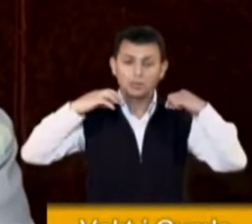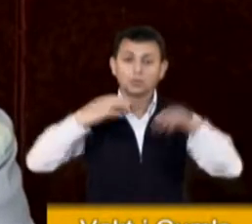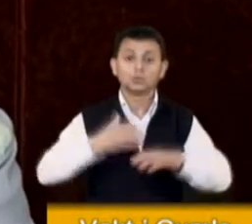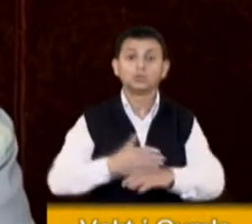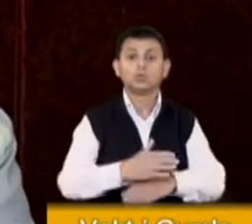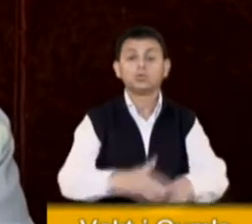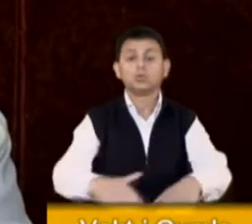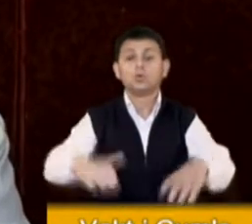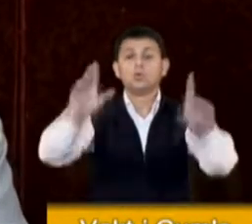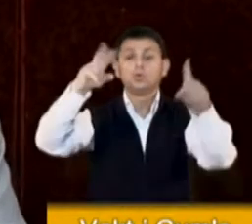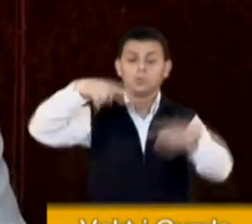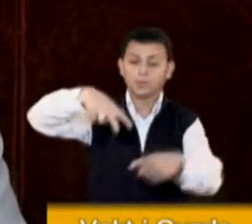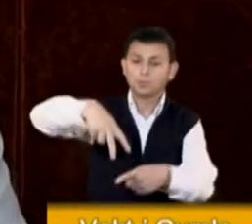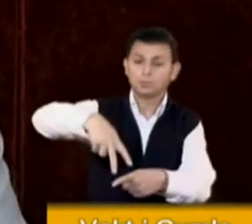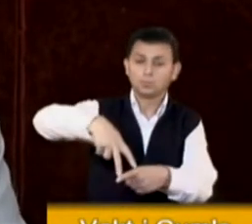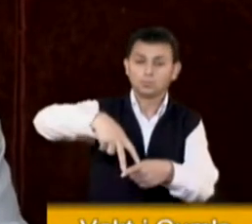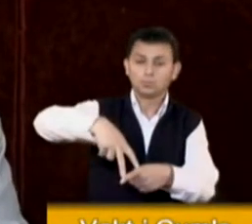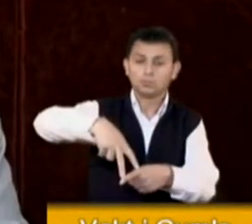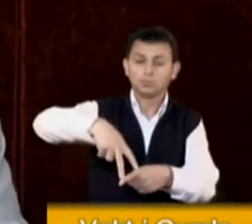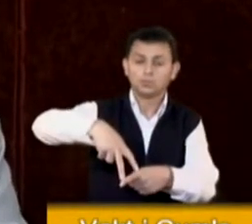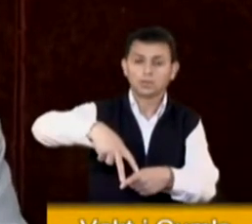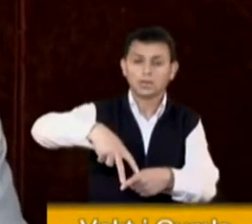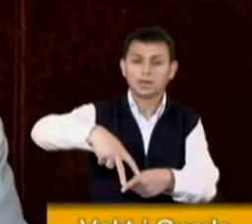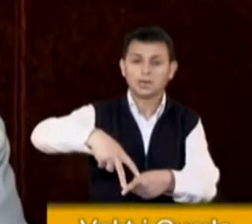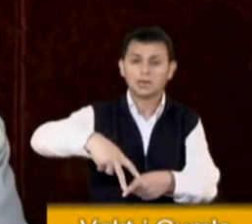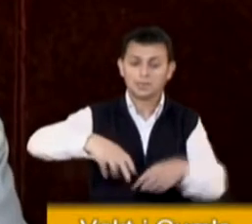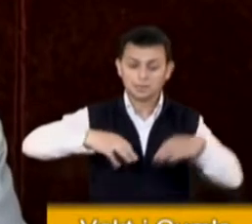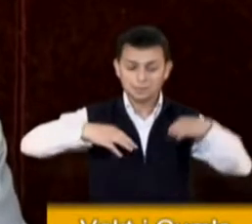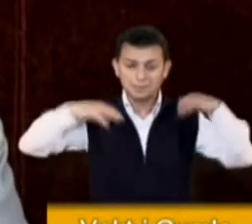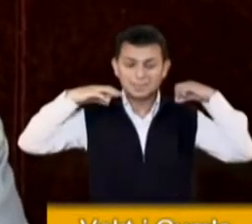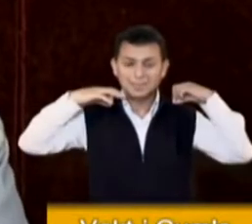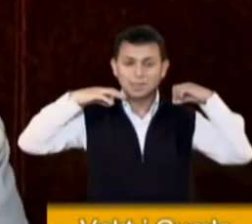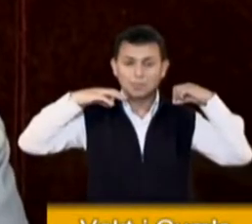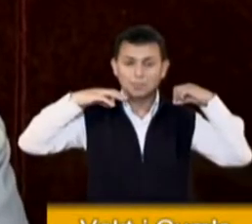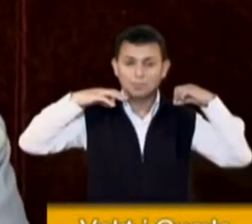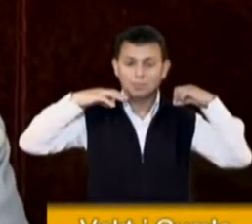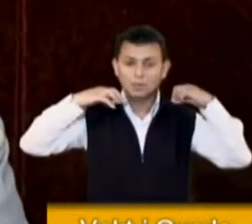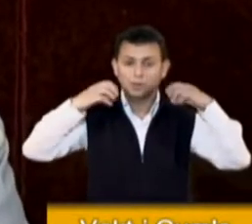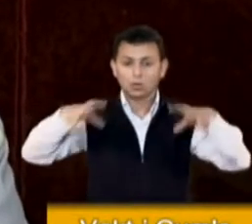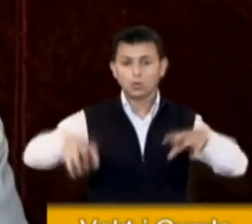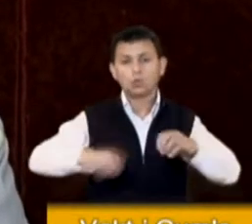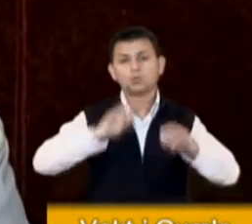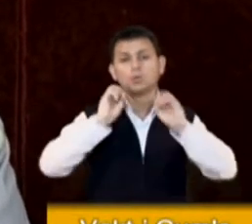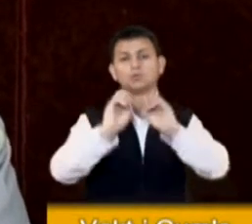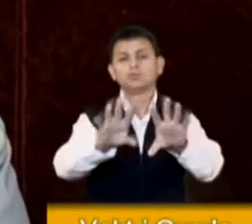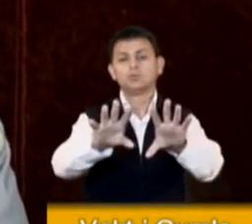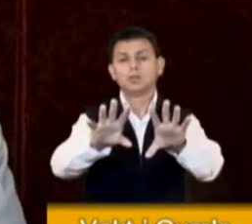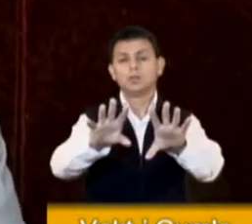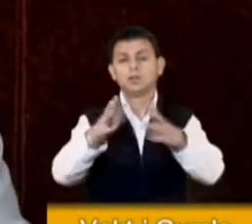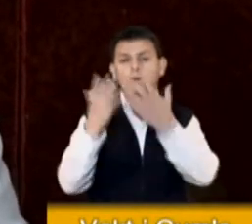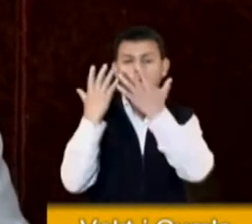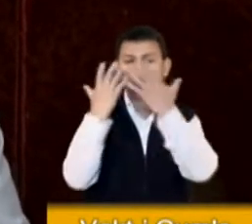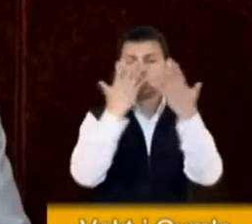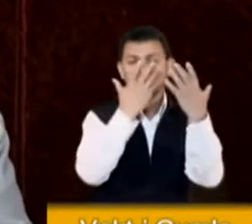takınmak, manası anlaşılmayan hatta şirke kadar varan sihir, sihirli okumalar, sihirle okunmuş